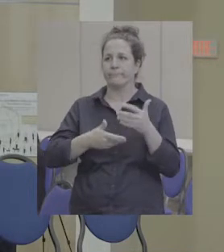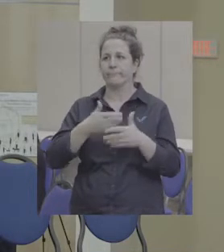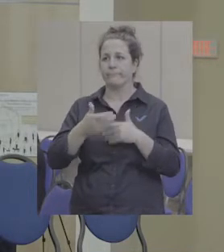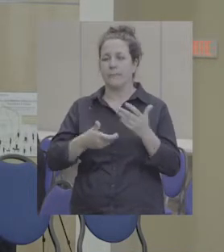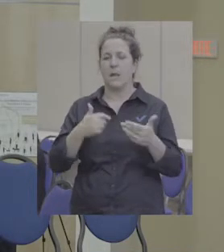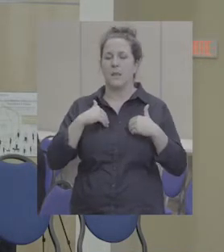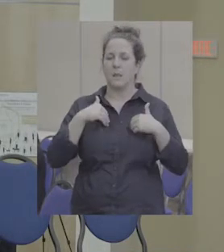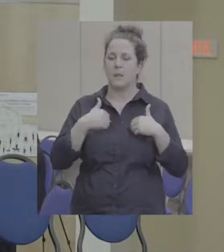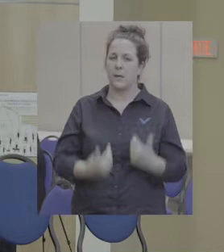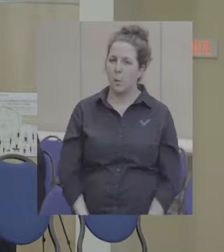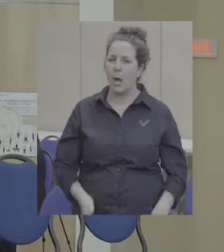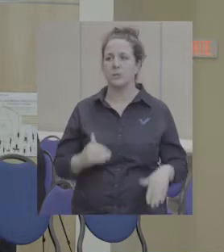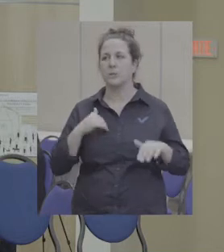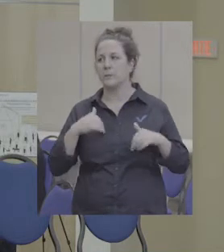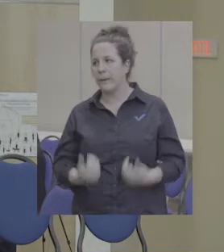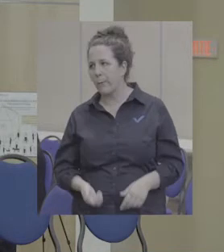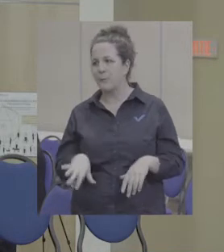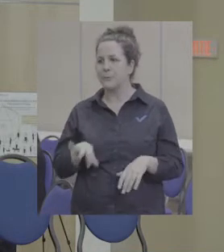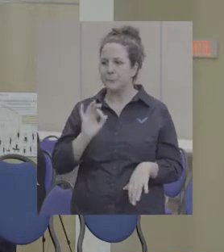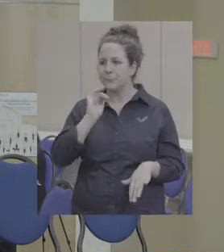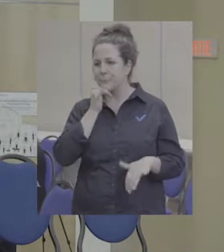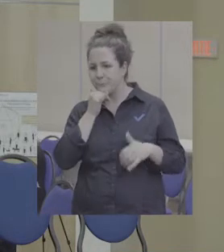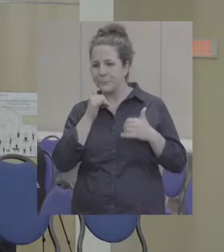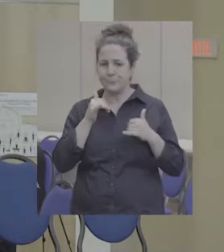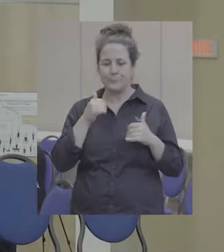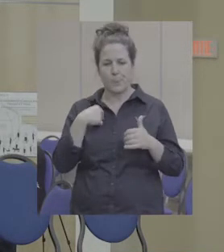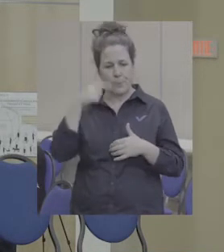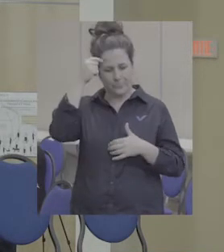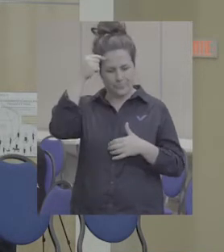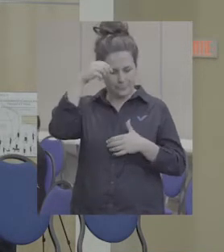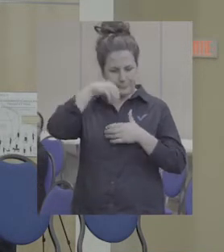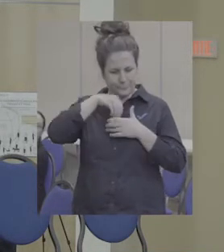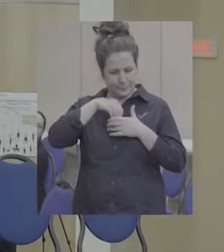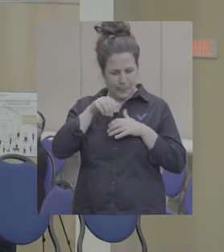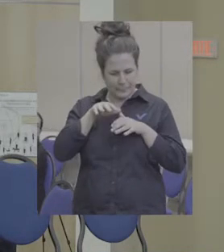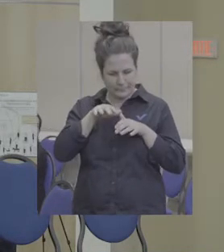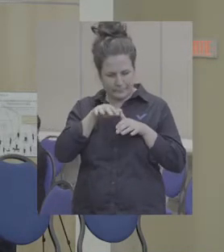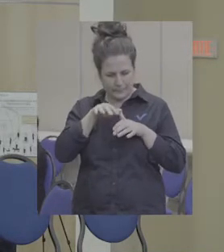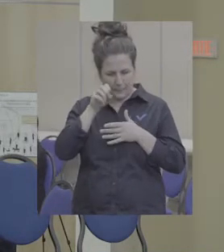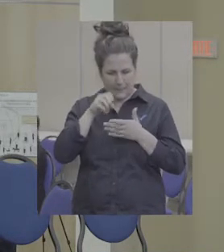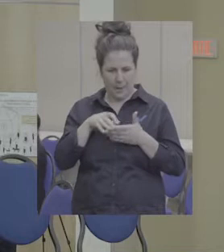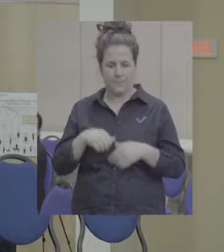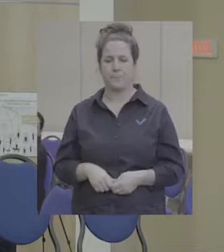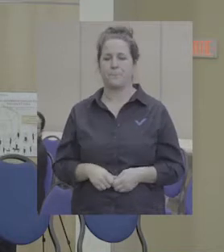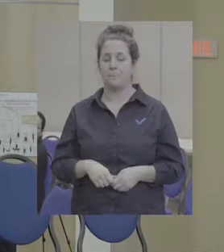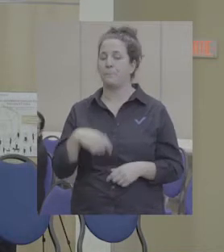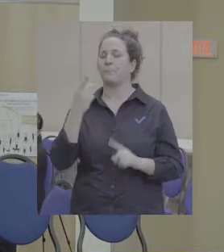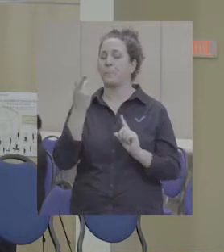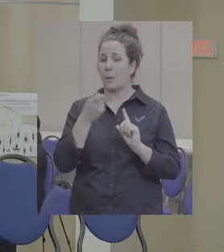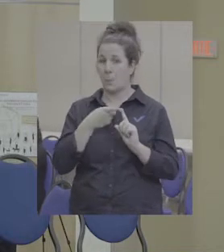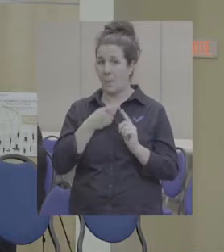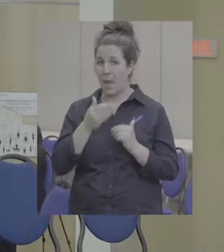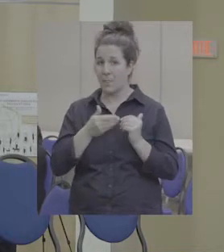après quelques temps de découragement, je me fais une stratégie. Puis je commence. Première